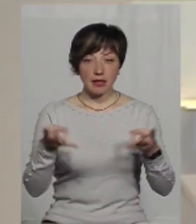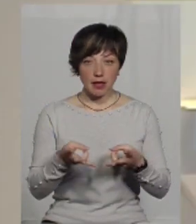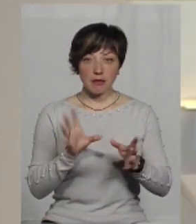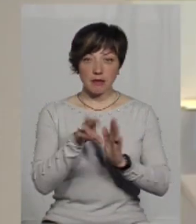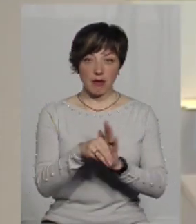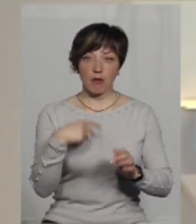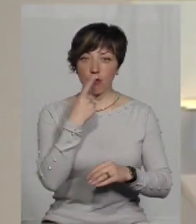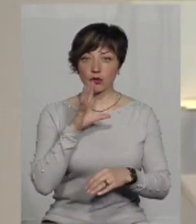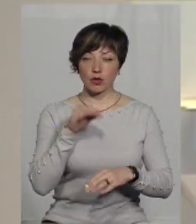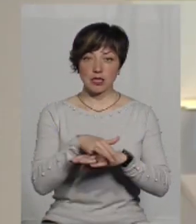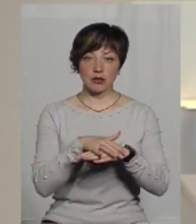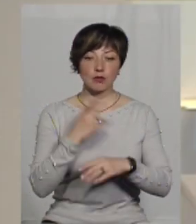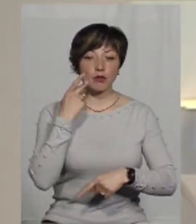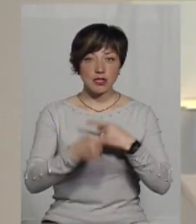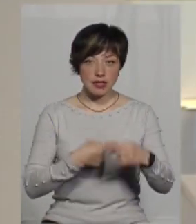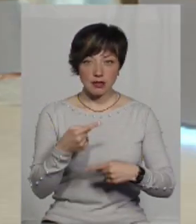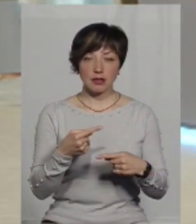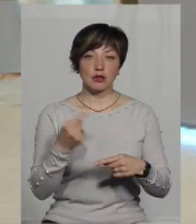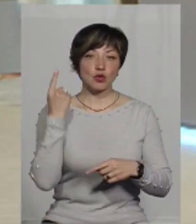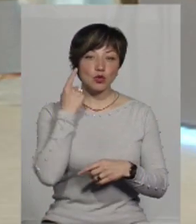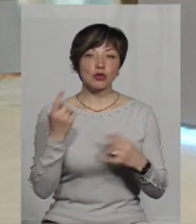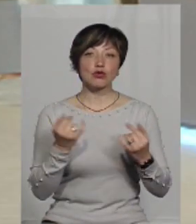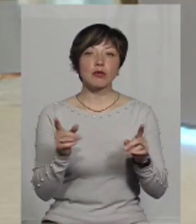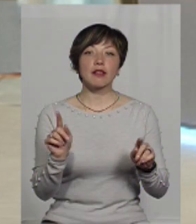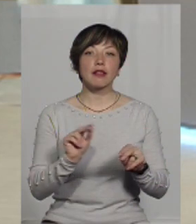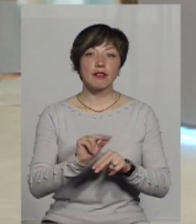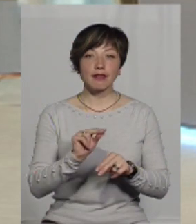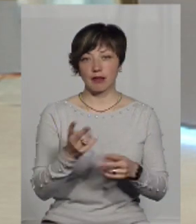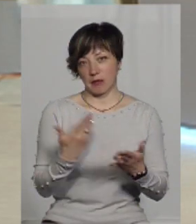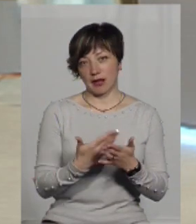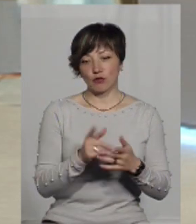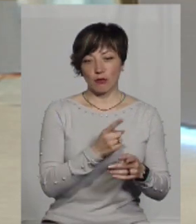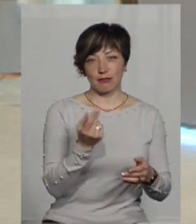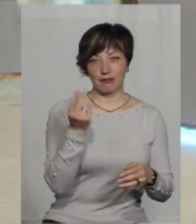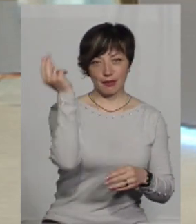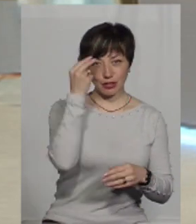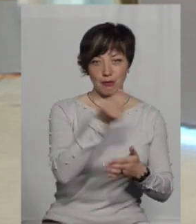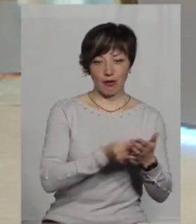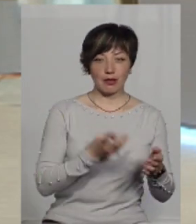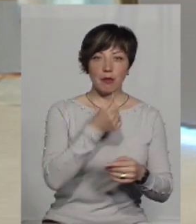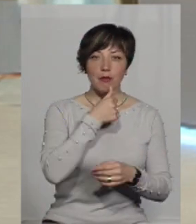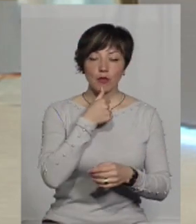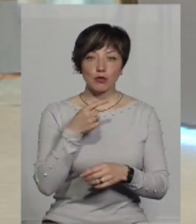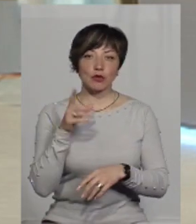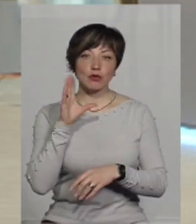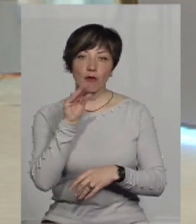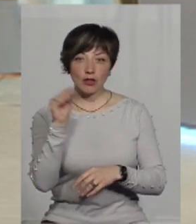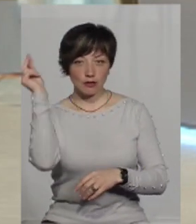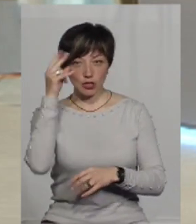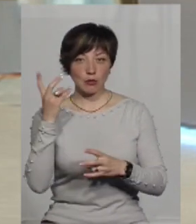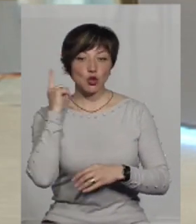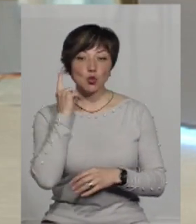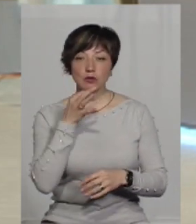треба вчитись розмовляти. Весь час, так. Треба чути. Для того, щоб навчитися малювати, треба пробувати. Для того, щоб навчитись говорити, треба чути те, що ти